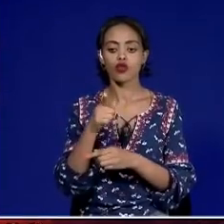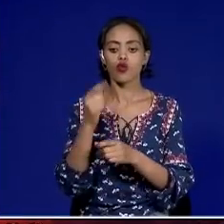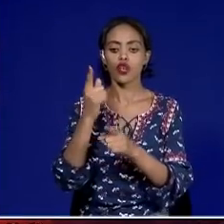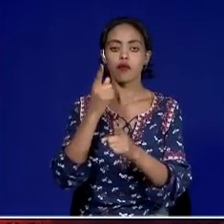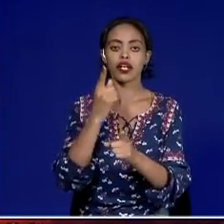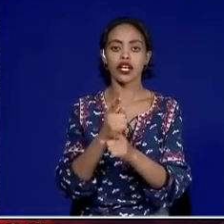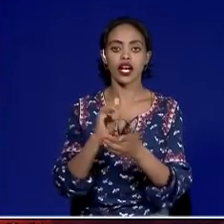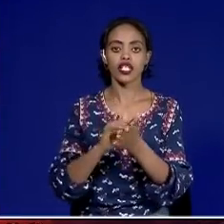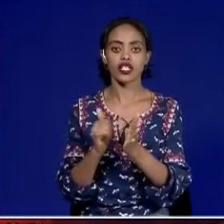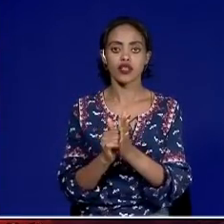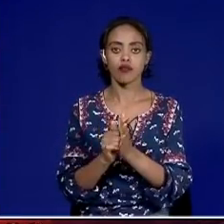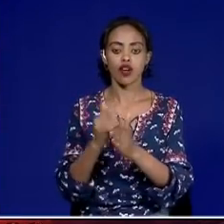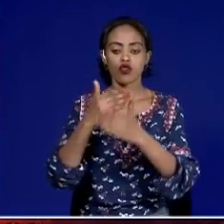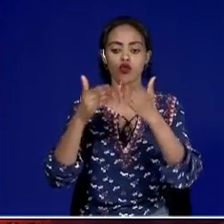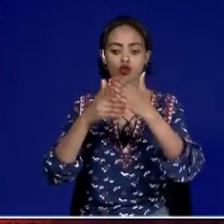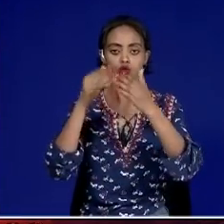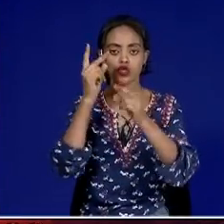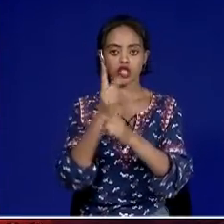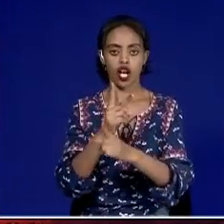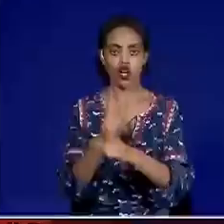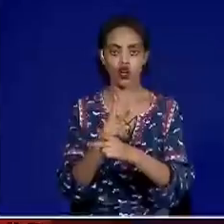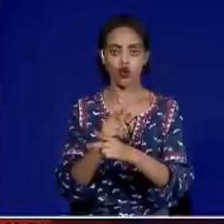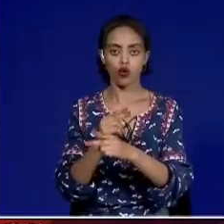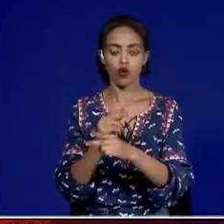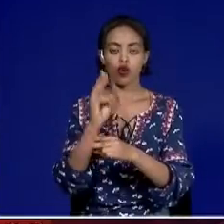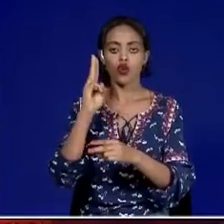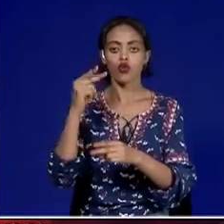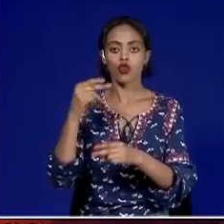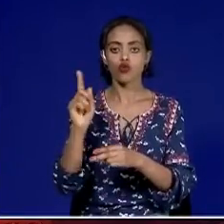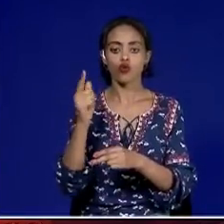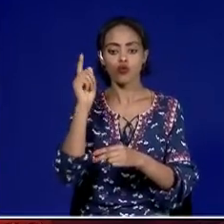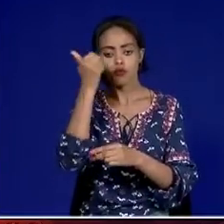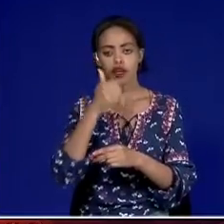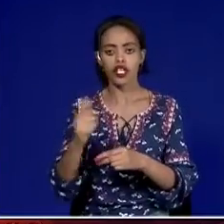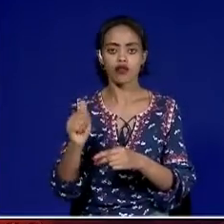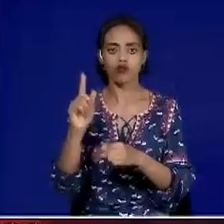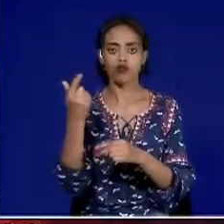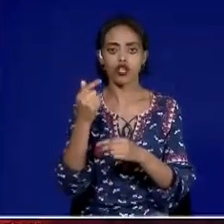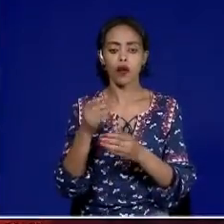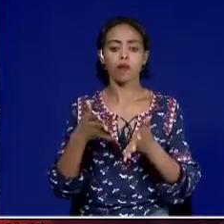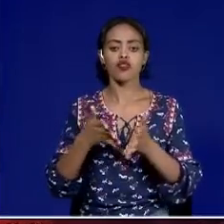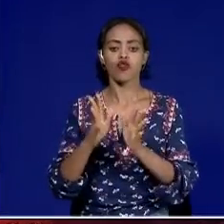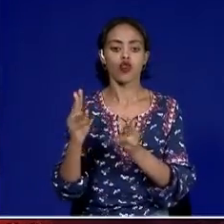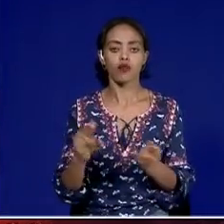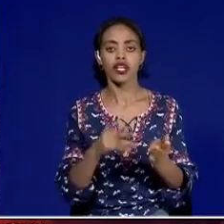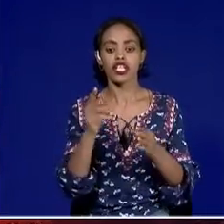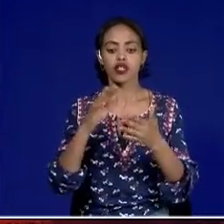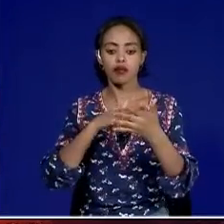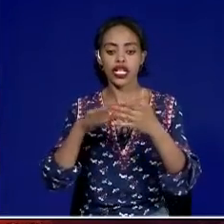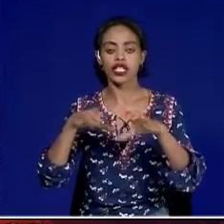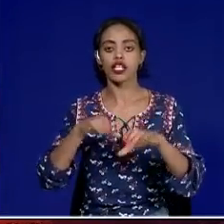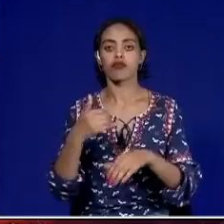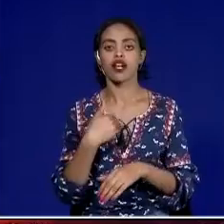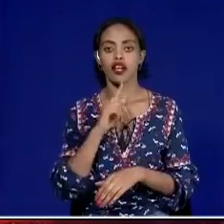ልምርጋዝ ከዓ ደረጁ ዝሓለወ WHO ይኹን ማንም ሳይንቲፊክ ኢንስቲትዩት ብልፈቅዶ መንገዲ እቲ መፅናዕቲ ነካይዶ